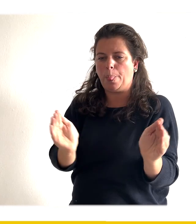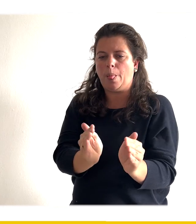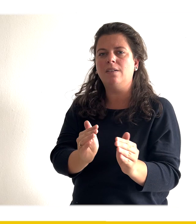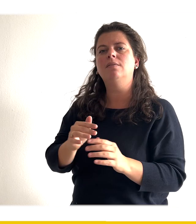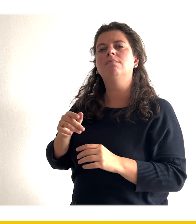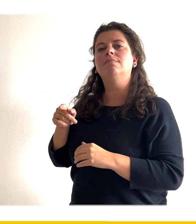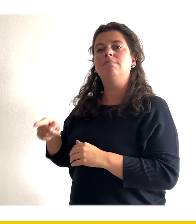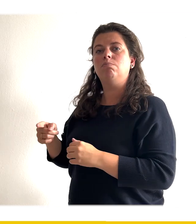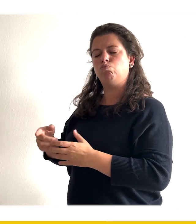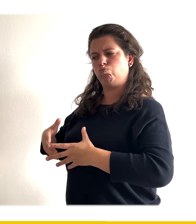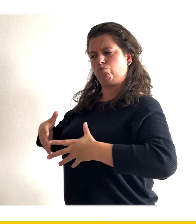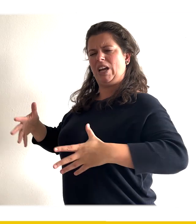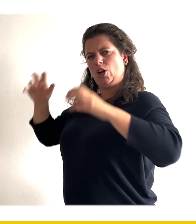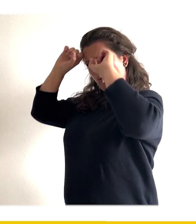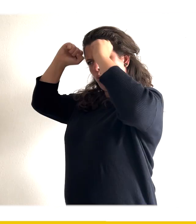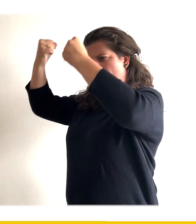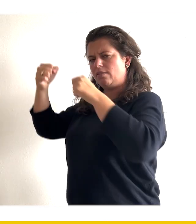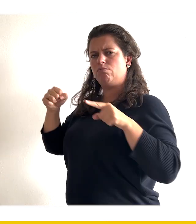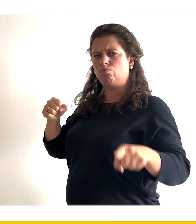koeien opeten.